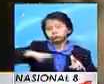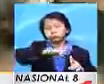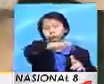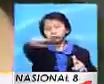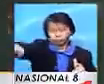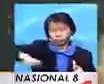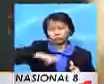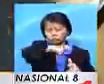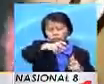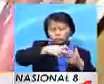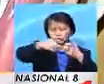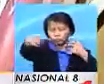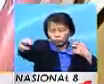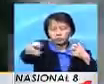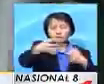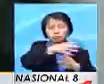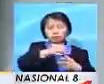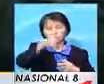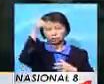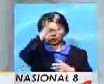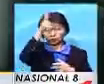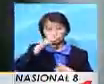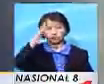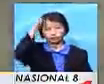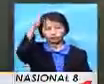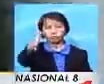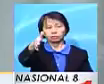awam, dan kerajaan akan